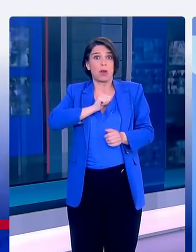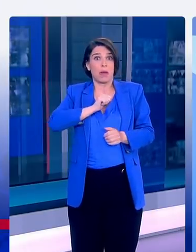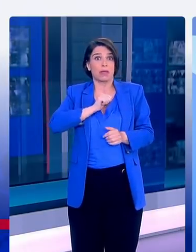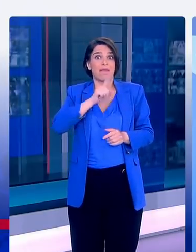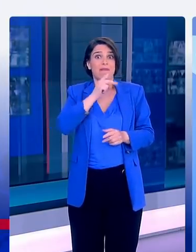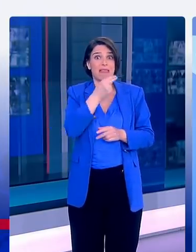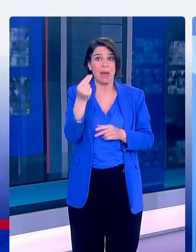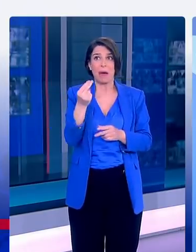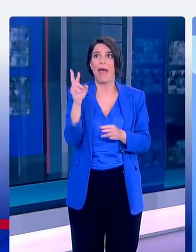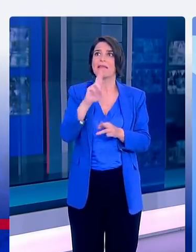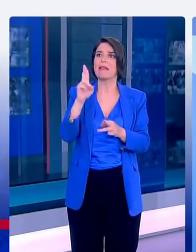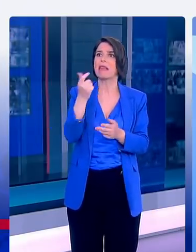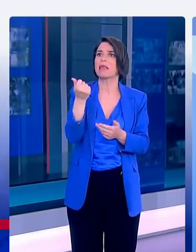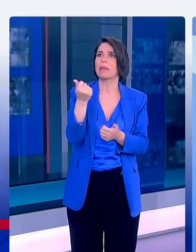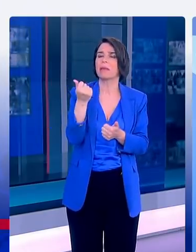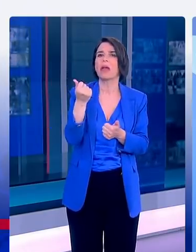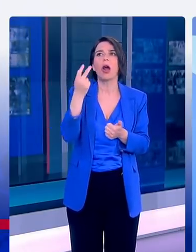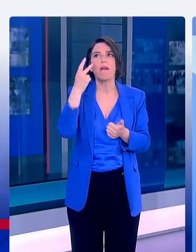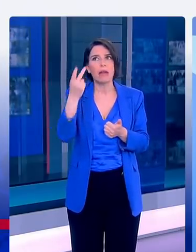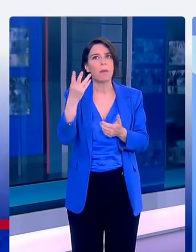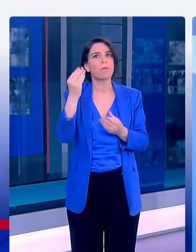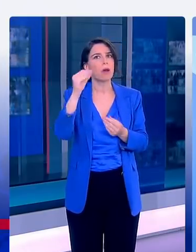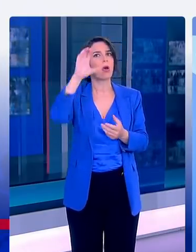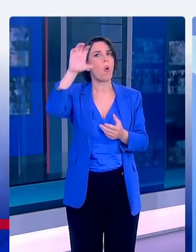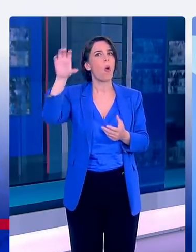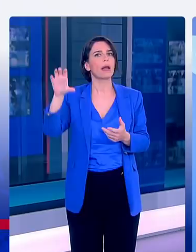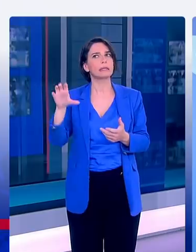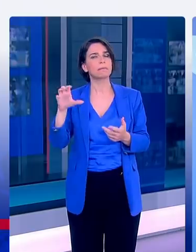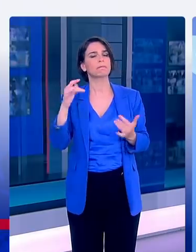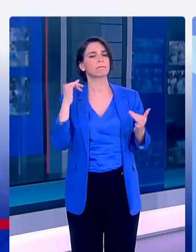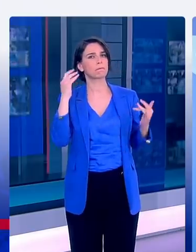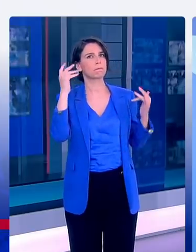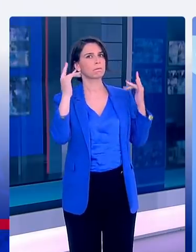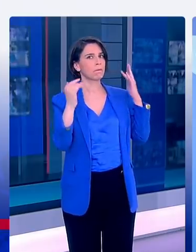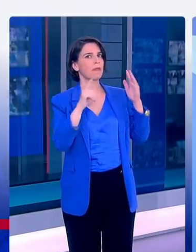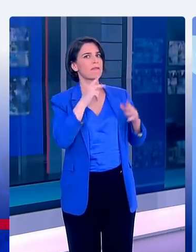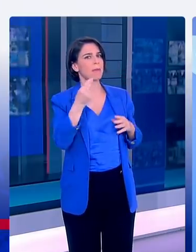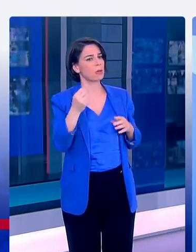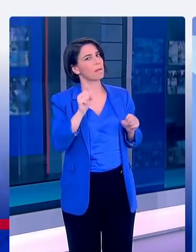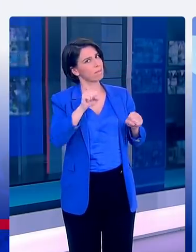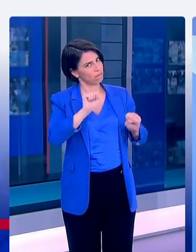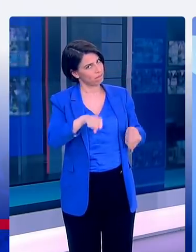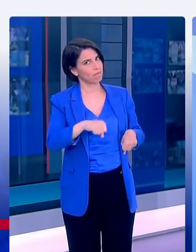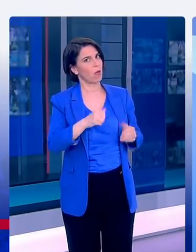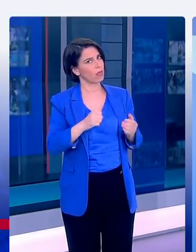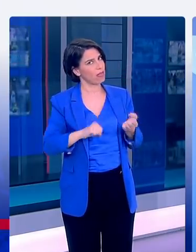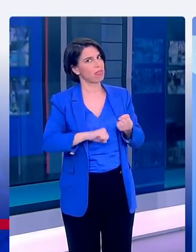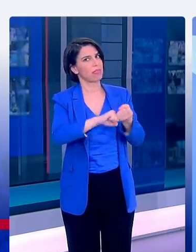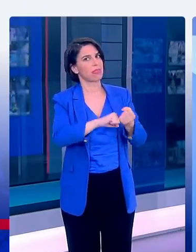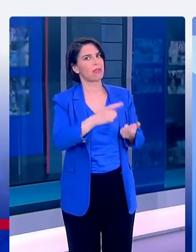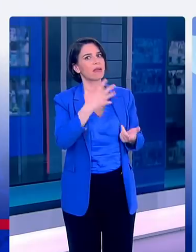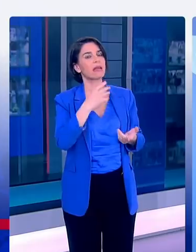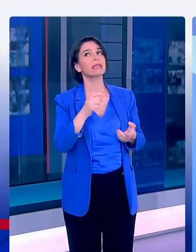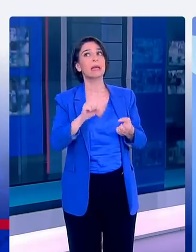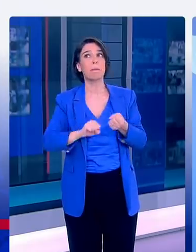το ζήτημα αυτό. Τώρα βλέπω αρκετούς συναδέλφους να συντάσσονται με την θέση μας και να ασκούν πίεση στην Ευρωπαϊκή